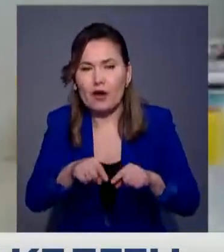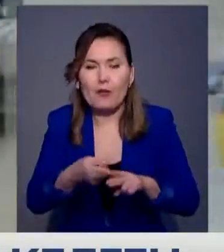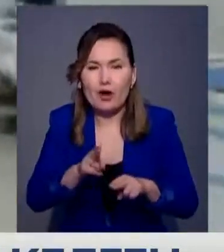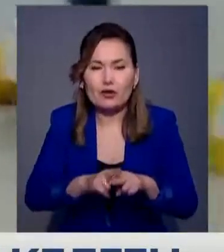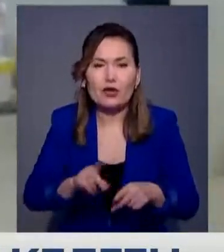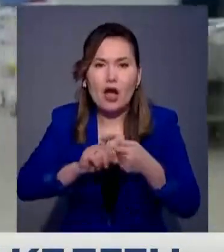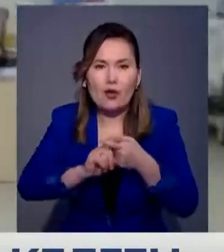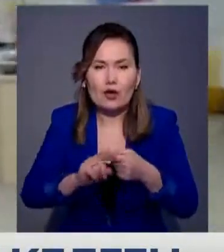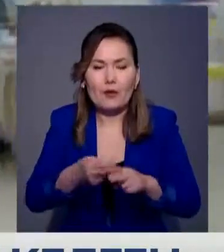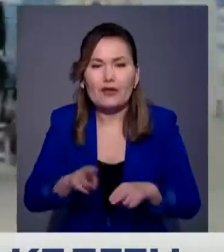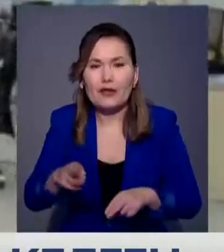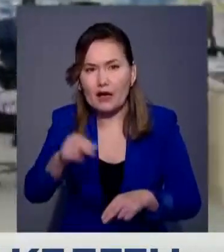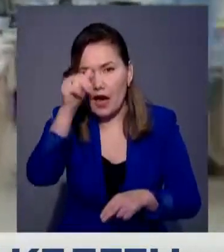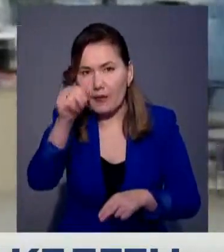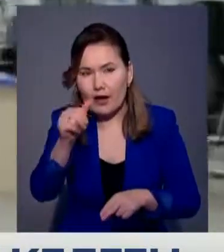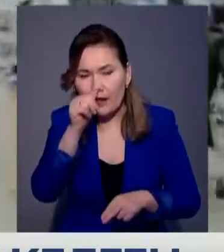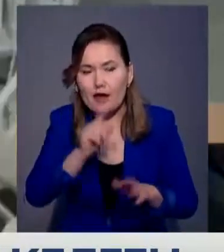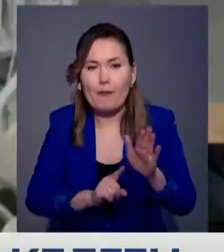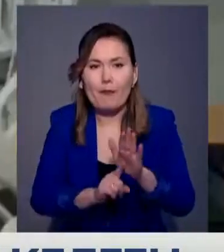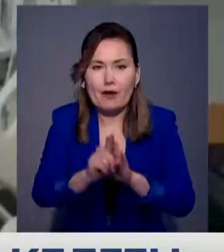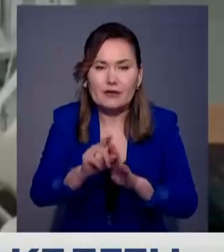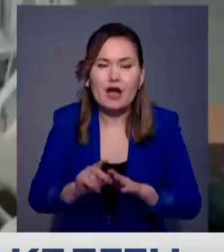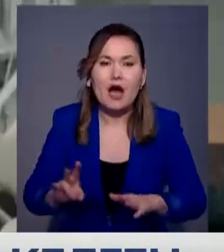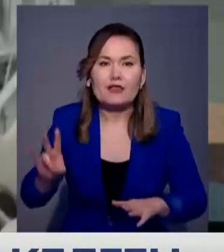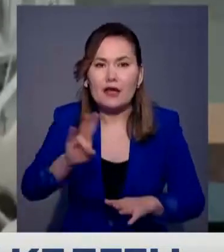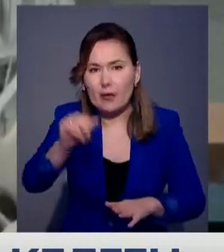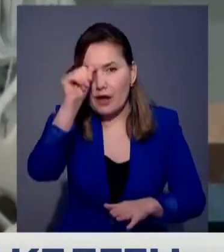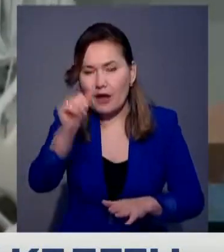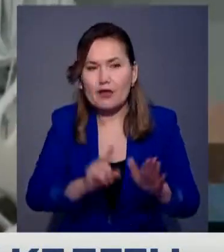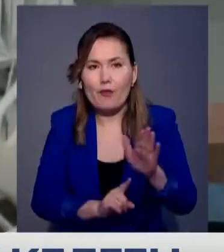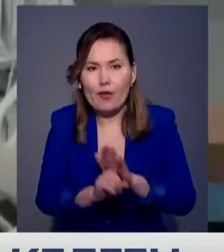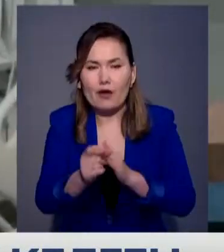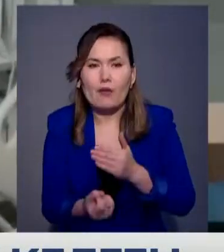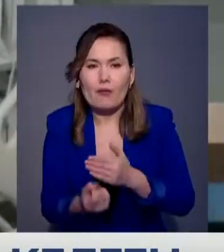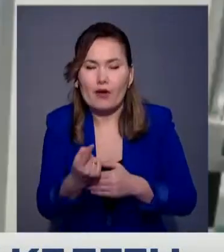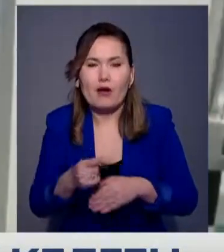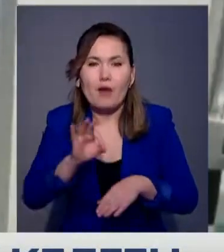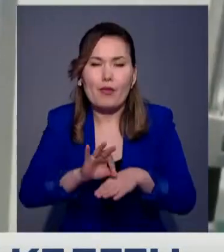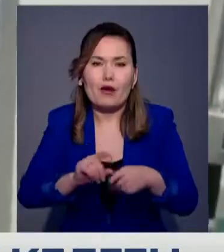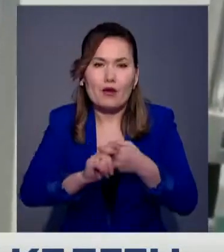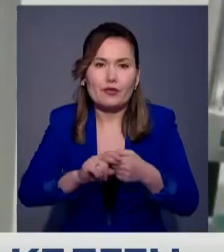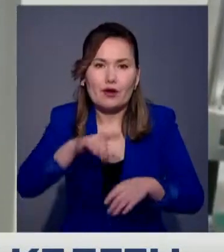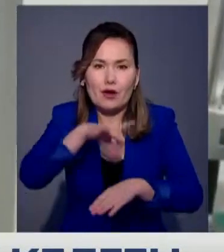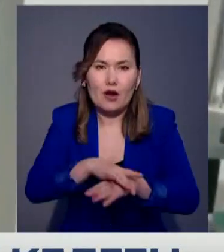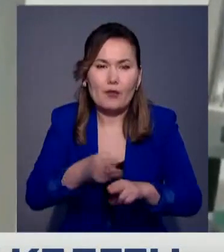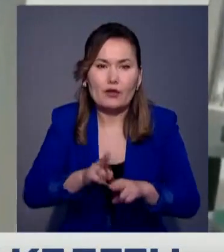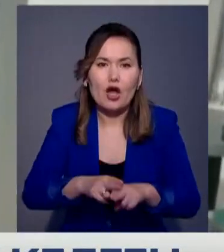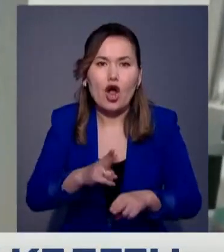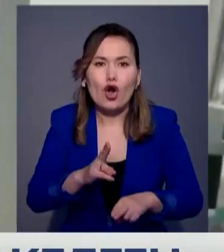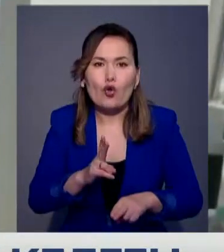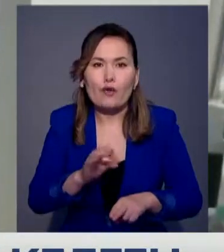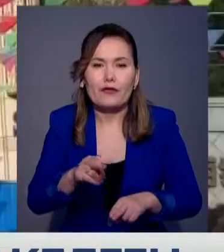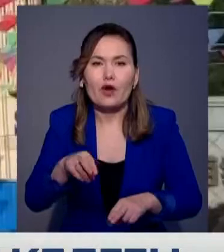хабарланғандай, желтоқсанның аяғында емес ертерек, яғни қарашада басталған болуы мүмкін деп отыр. Жалпы бұған дейін